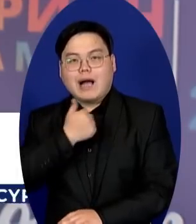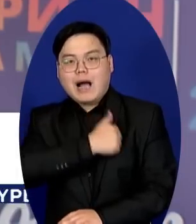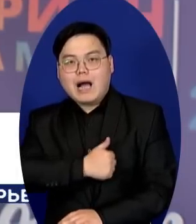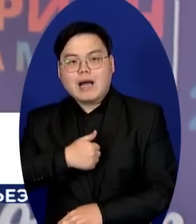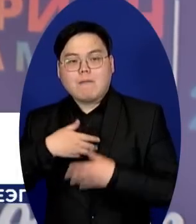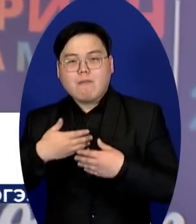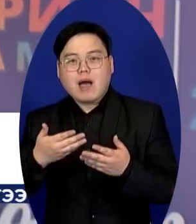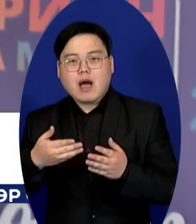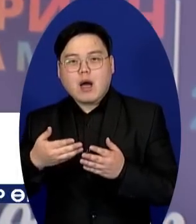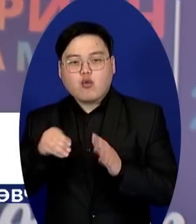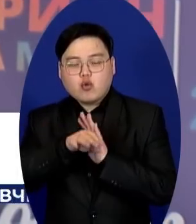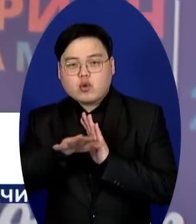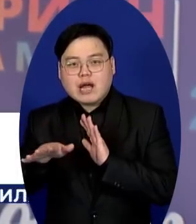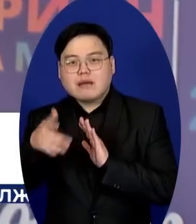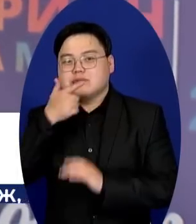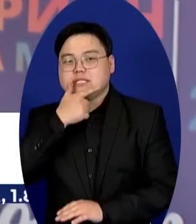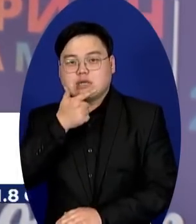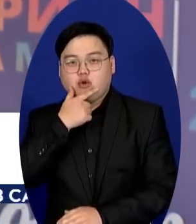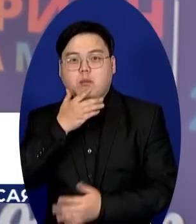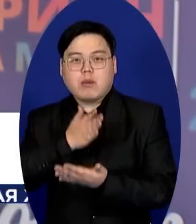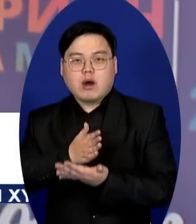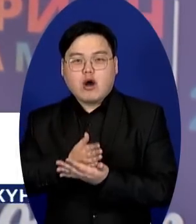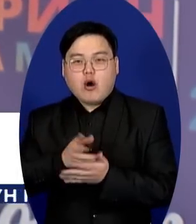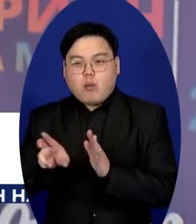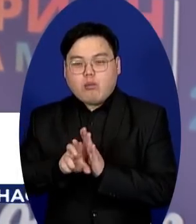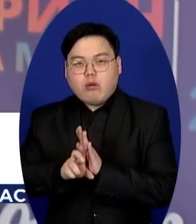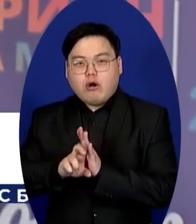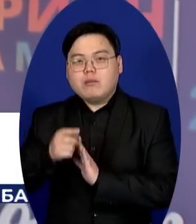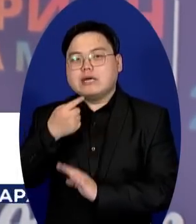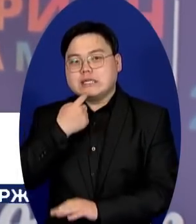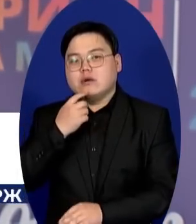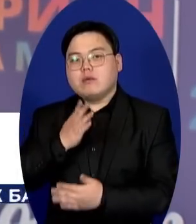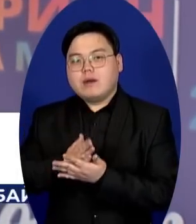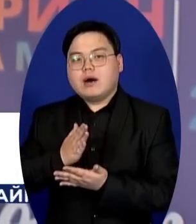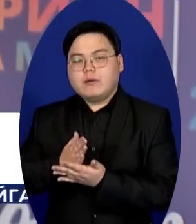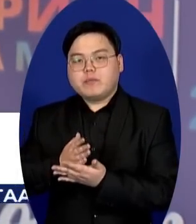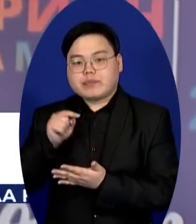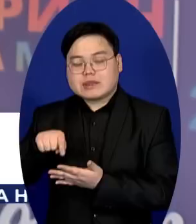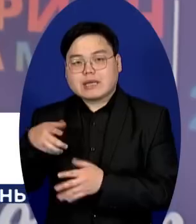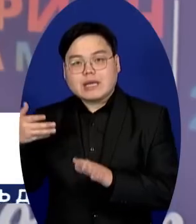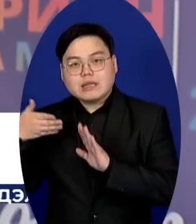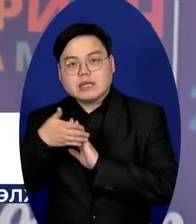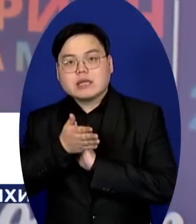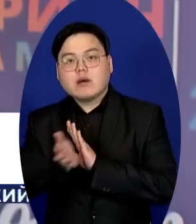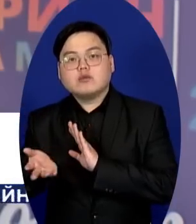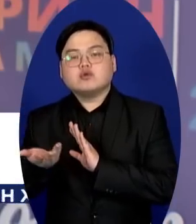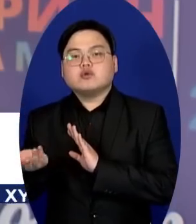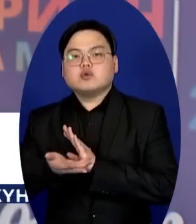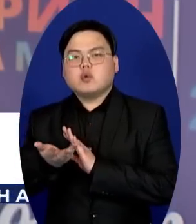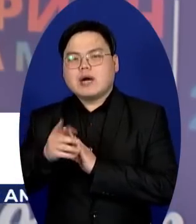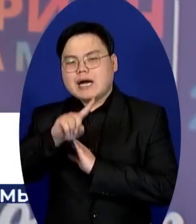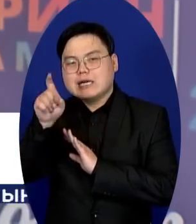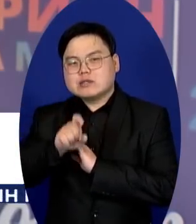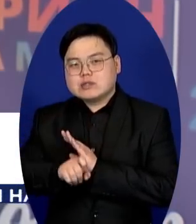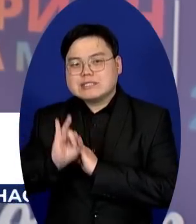хангамжийг хангалттай хүртээж чадахгүй тийм боломж маань маш бага болсон байгаа. Тэгээд үгээрээ болохоор яг асуудал